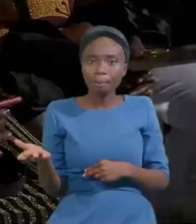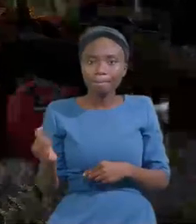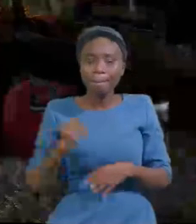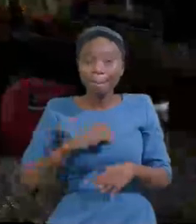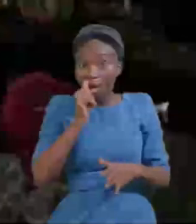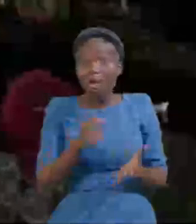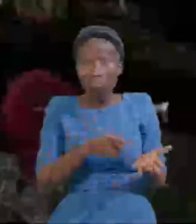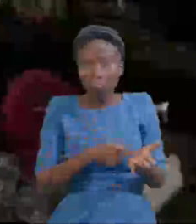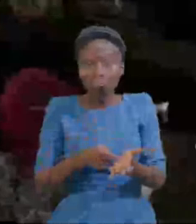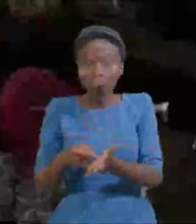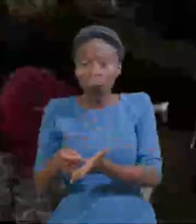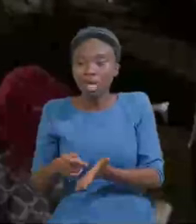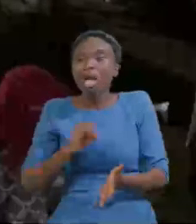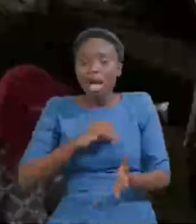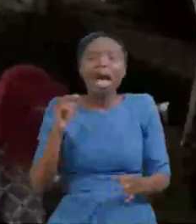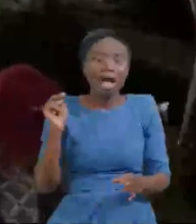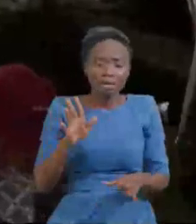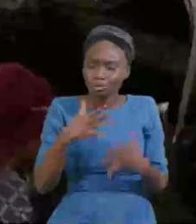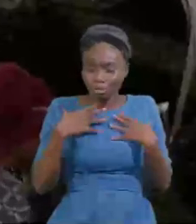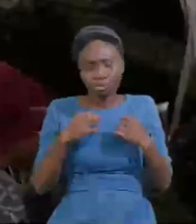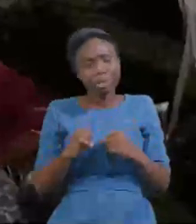Qui invoque mon nom là-bas?